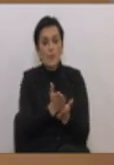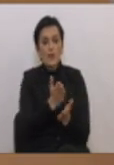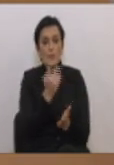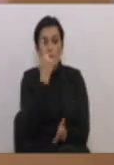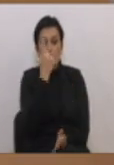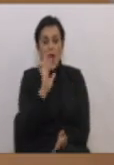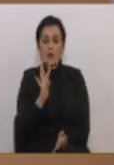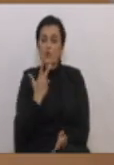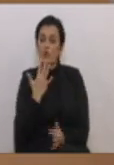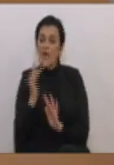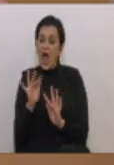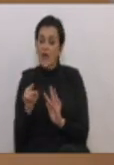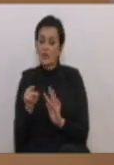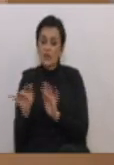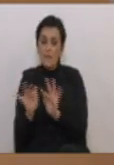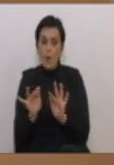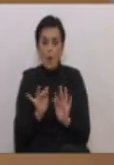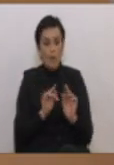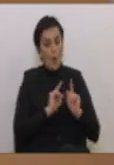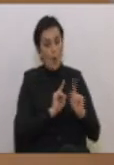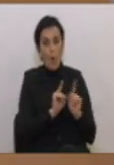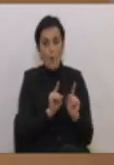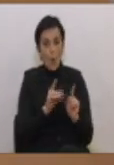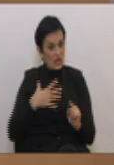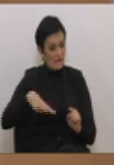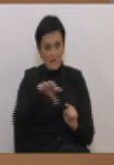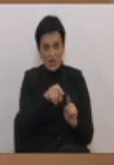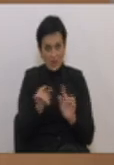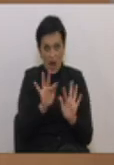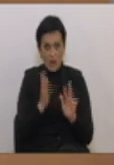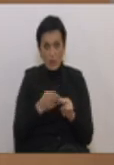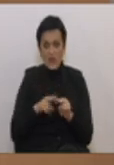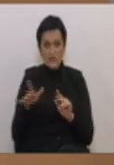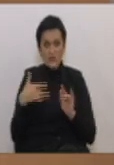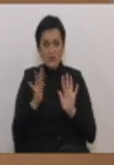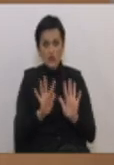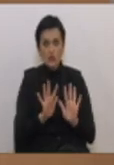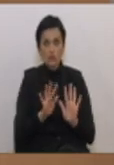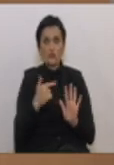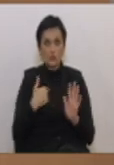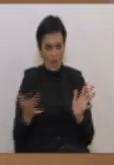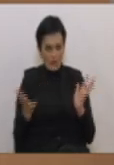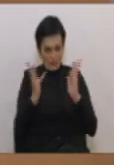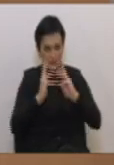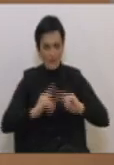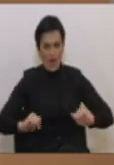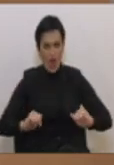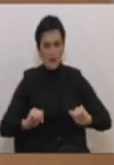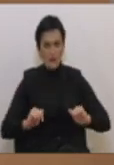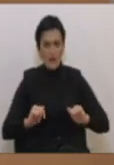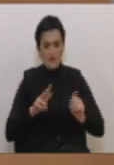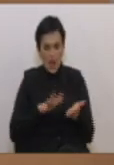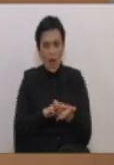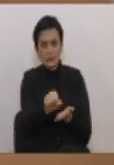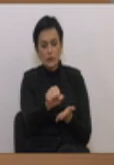ნაცებზე იმოქმედებს ოპოზიციაზე იმოქმედებს საზოგადოებაზე ქვეყანაზე არ მოქმედებს ეს ზულული და ყოველას ერთიანად არ გვანგრევს და არ